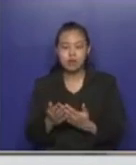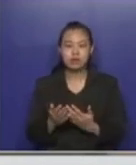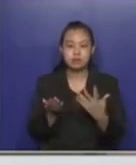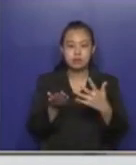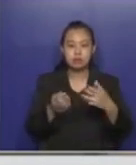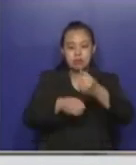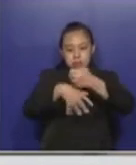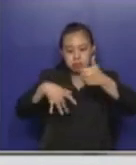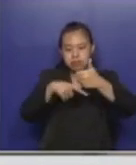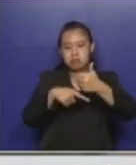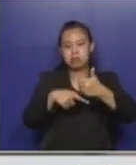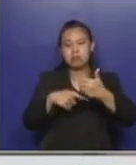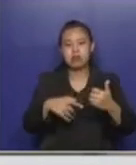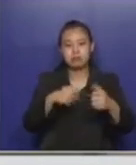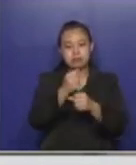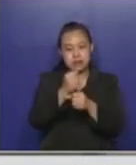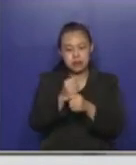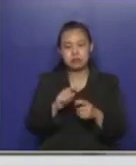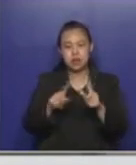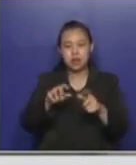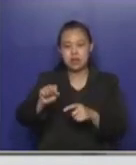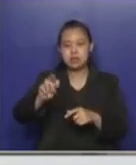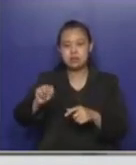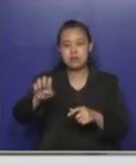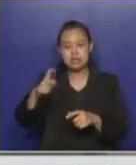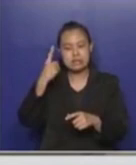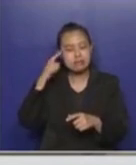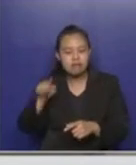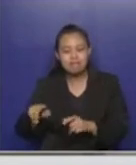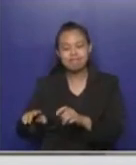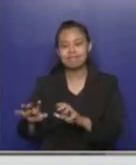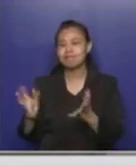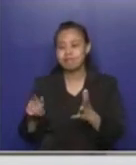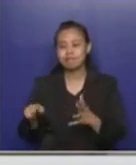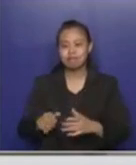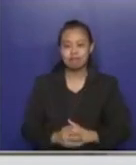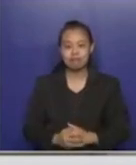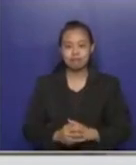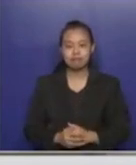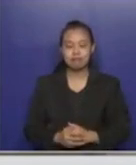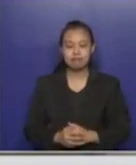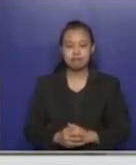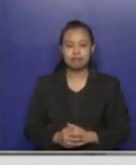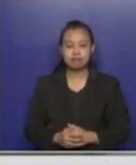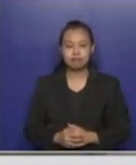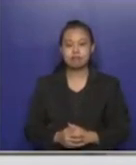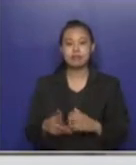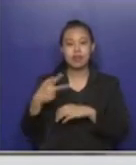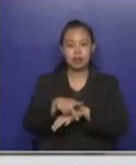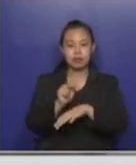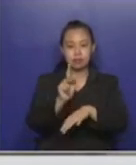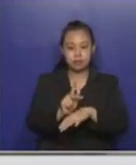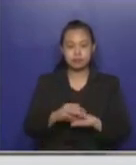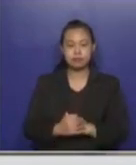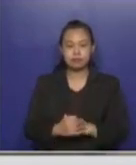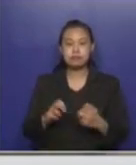จนไม่มีเวลาคิดถึงธุรกิจตัวเล็กตัวน้อยนะคะสไลด์ต่อไปค่ะท่านประธานคะปัญห